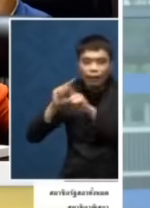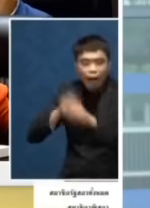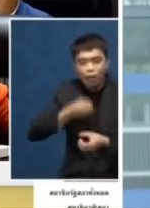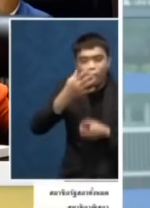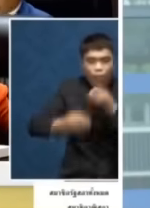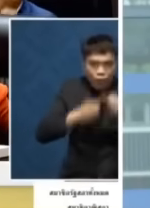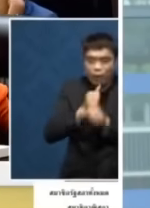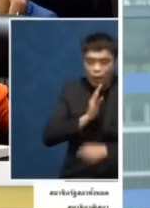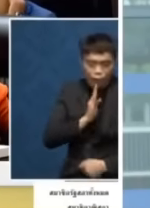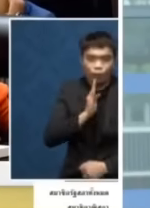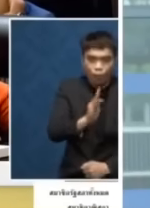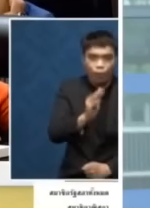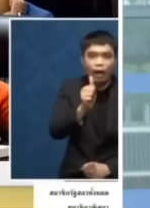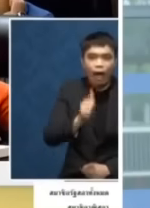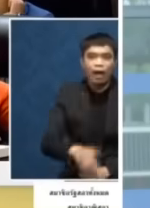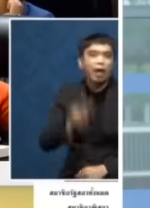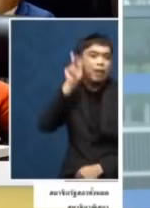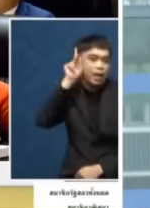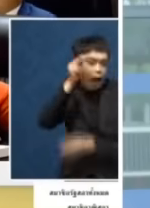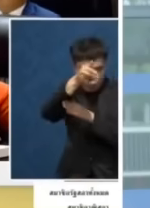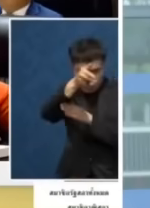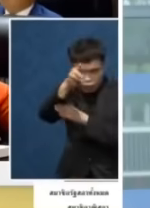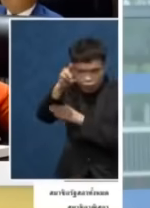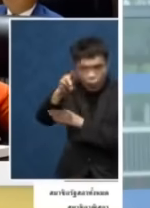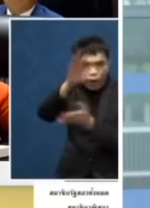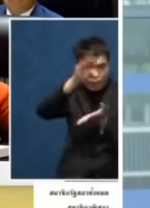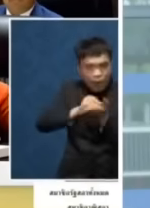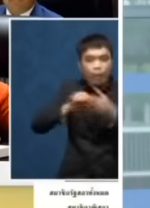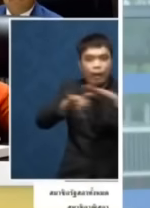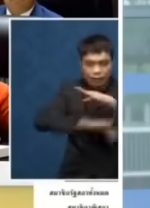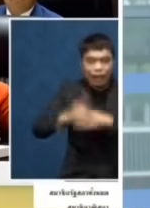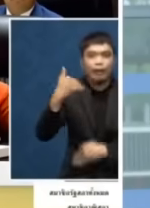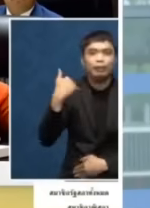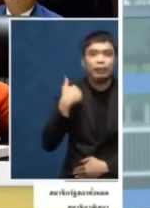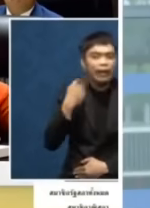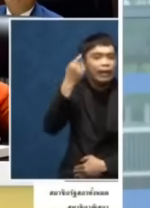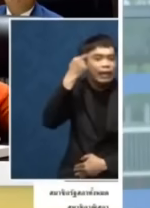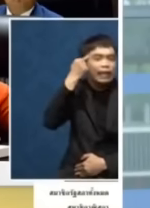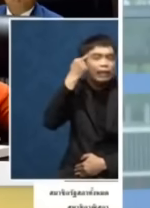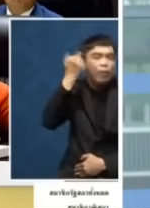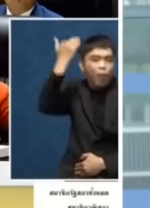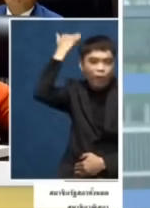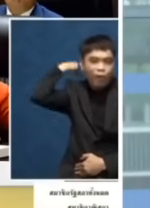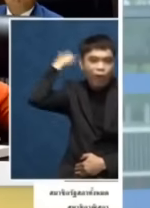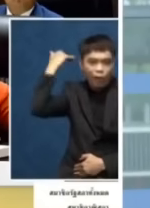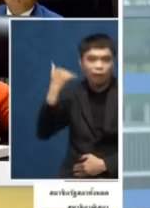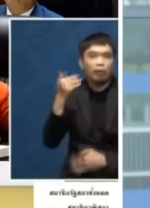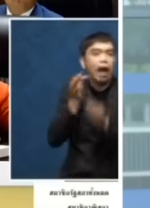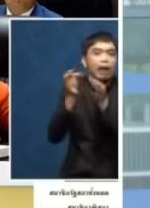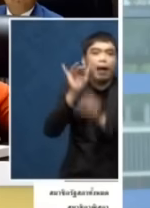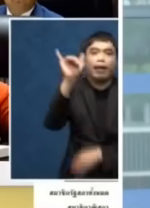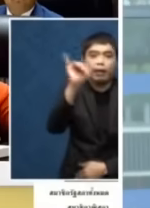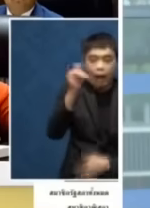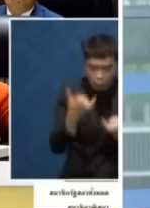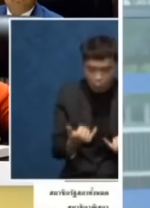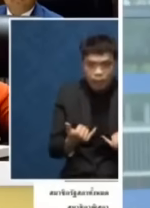อกว่าหัวหน้าพรรคพูดแบบนึงว่าไม่แตะแต่สมาชิกพรรคไปพูดเรื่องยังไงก็ต้องแก้112จะมีการเปลี่ยนวันชาติเพราะฉะนั้นอาจพรรคปฏิบัติคง